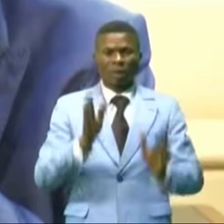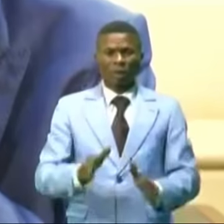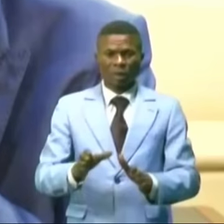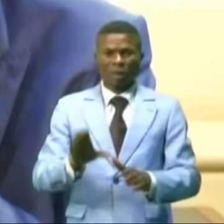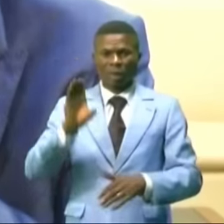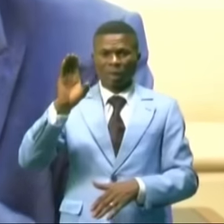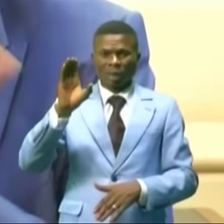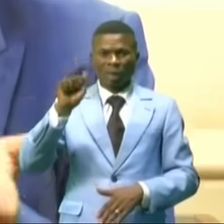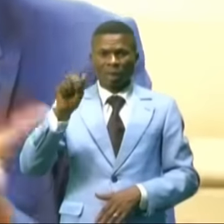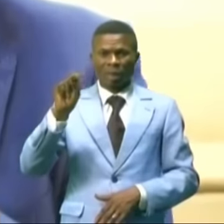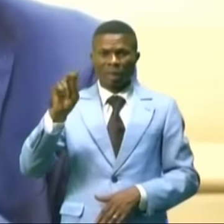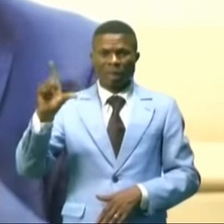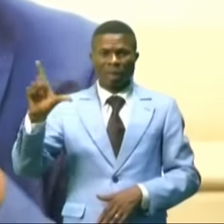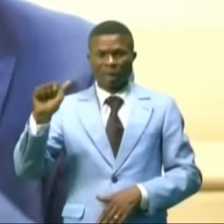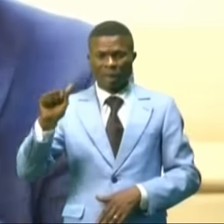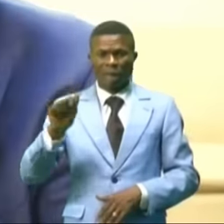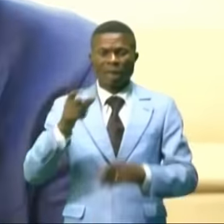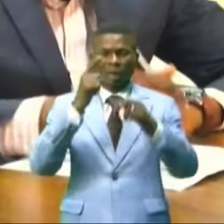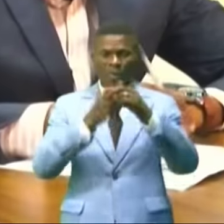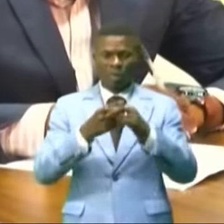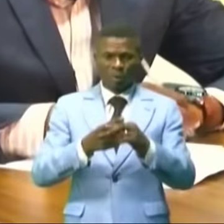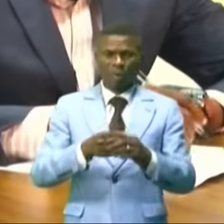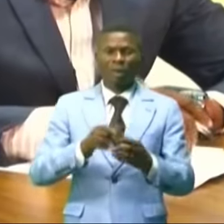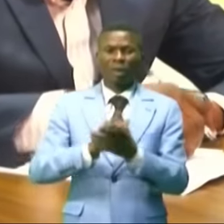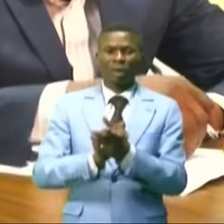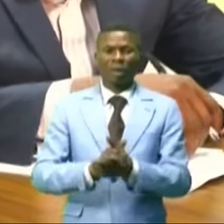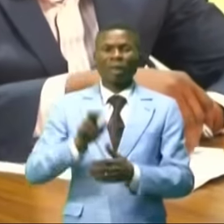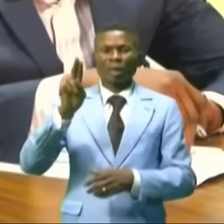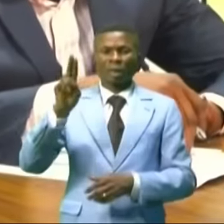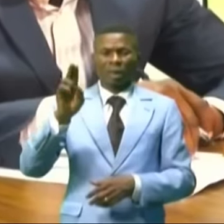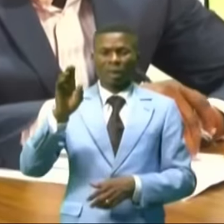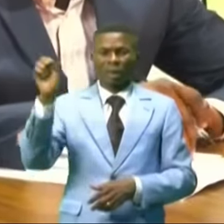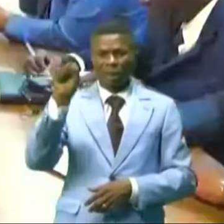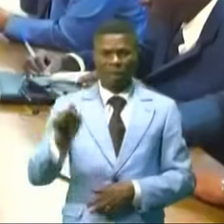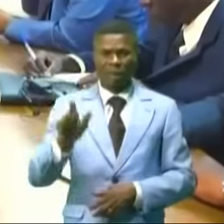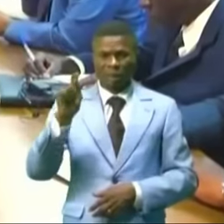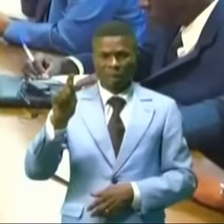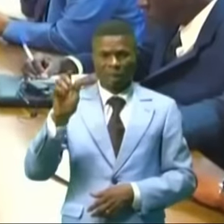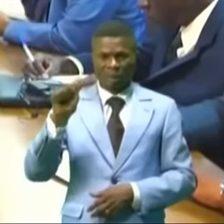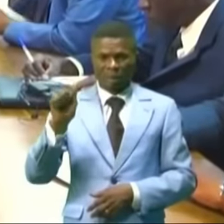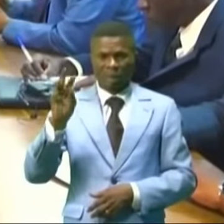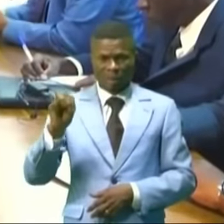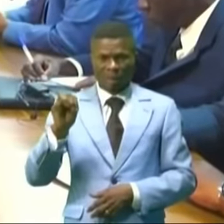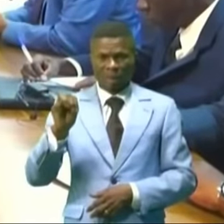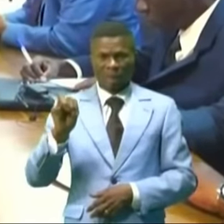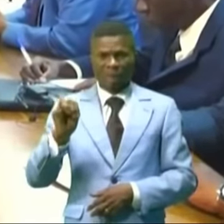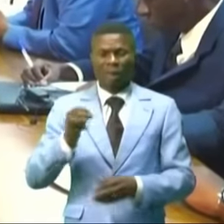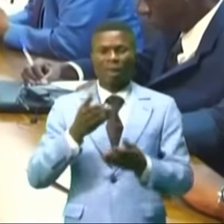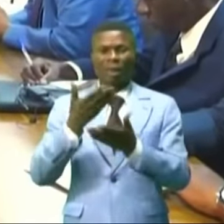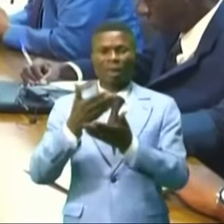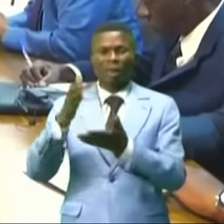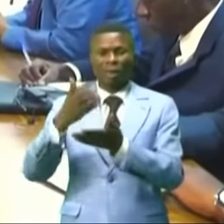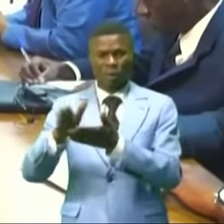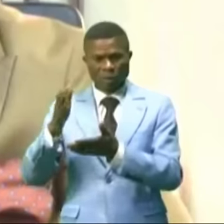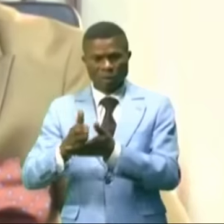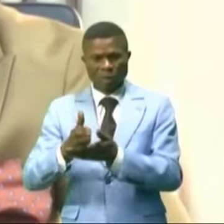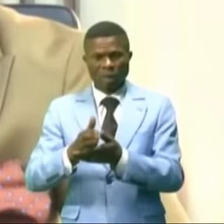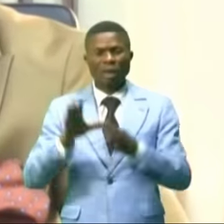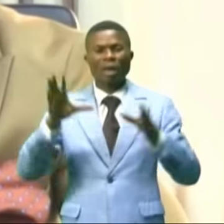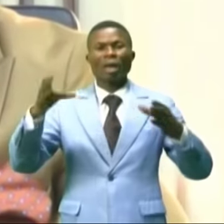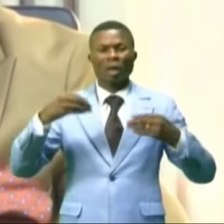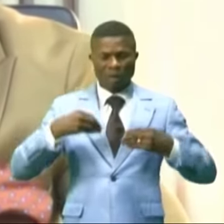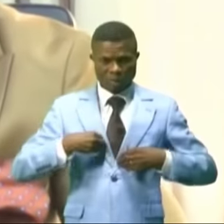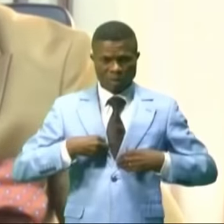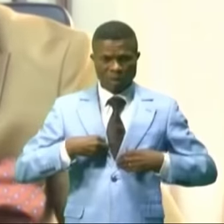Canal+, Mediasat, Primesat et Bleusat. Convaincus, ces télédistributeurs ont accepté de